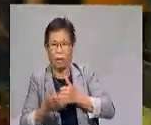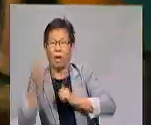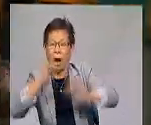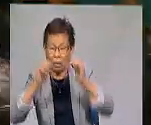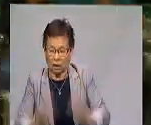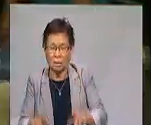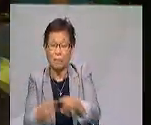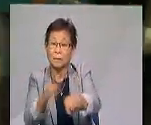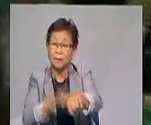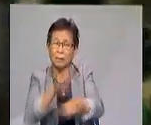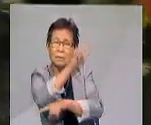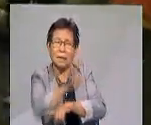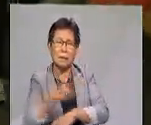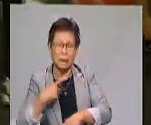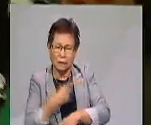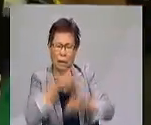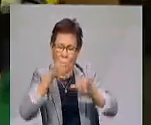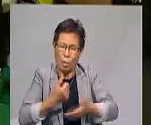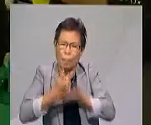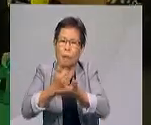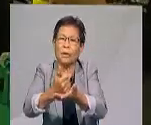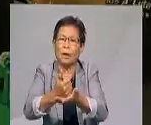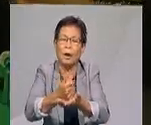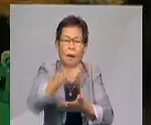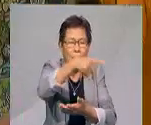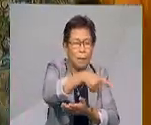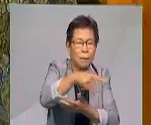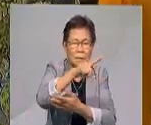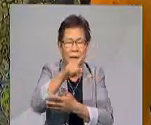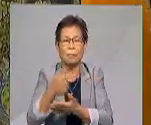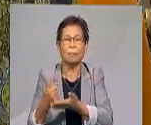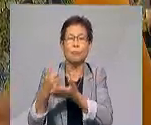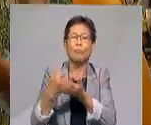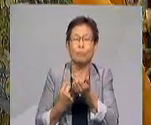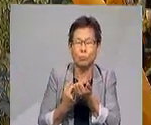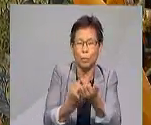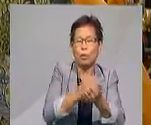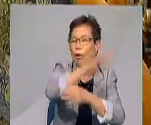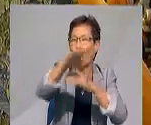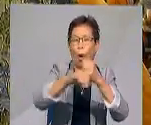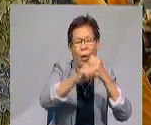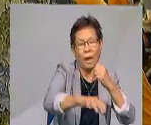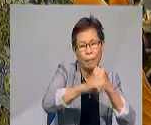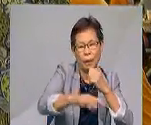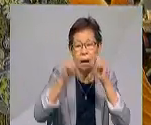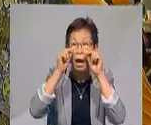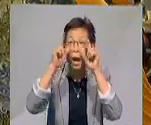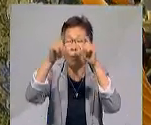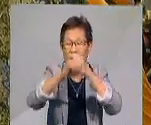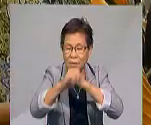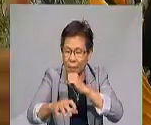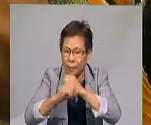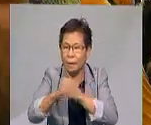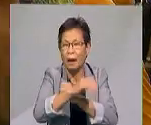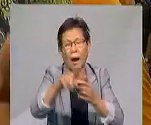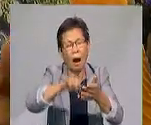dalam masa sama kita pula tanya, apa pula kita boleh bantu pada PPZ dalam menyumbang kepada all the campaign, awareness campaign